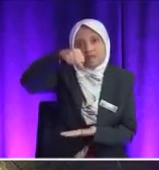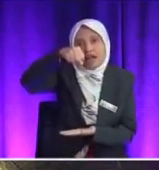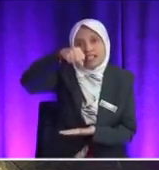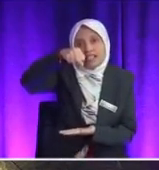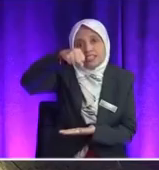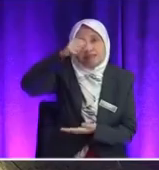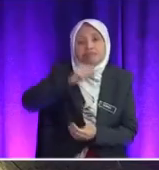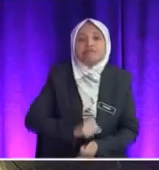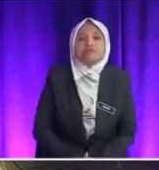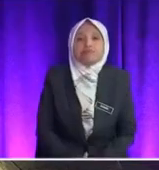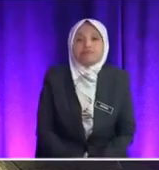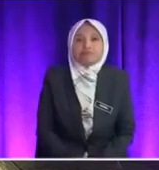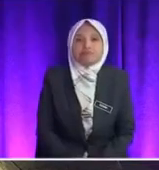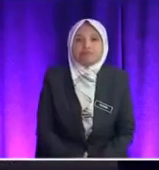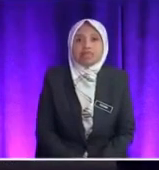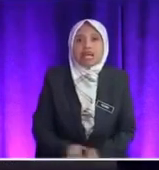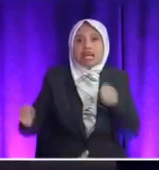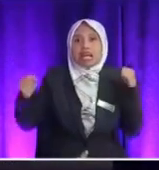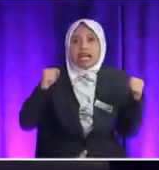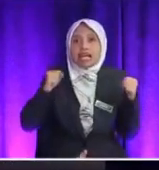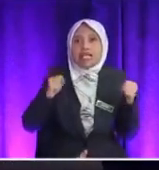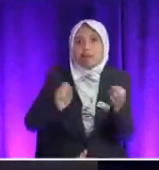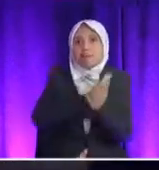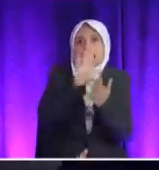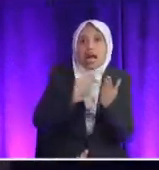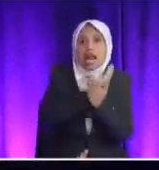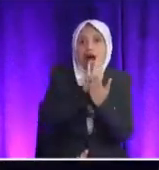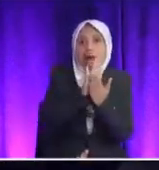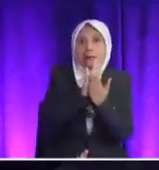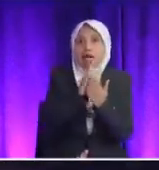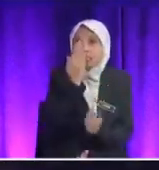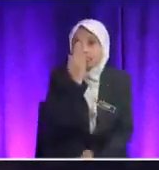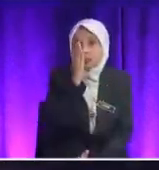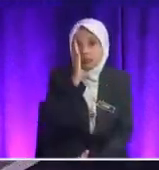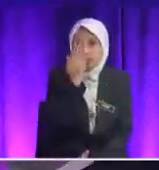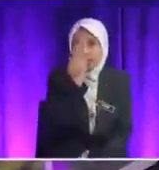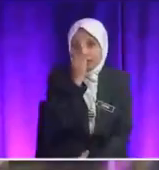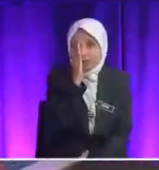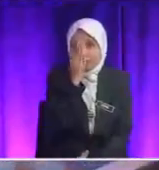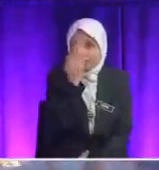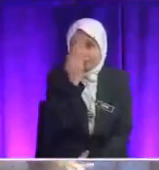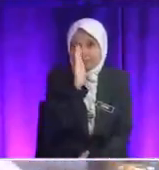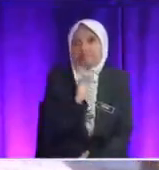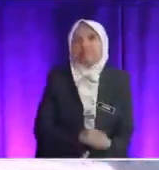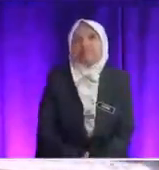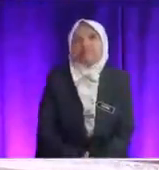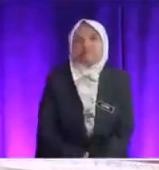Hye kayak gelap microfiber cermin-cermin ini uh ah